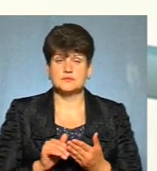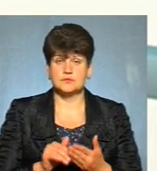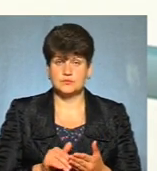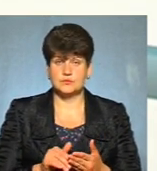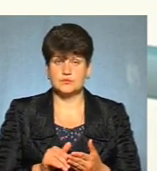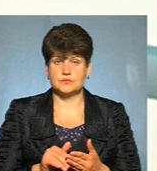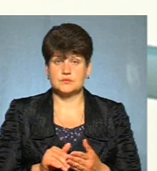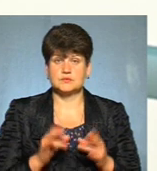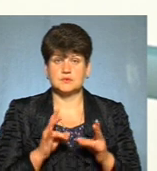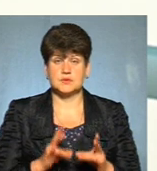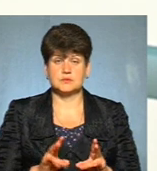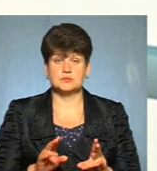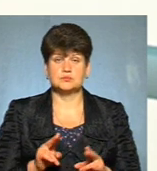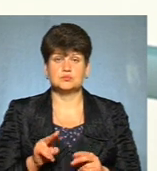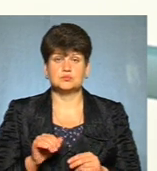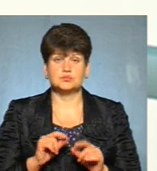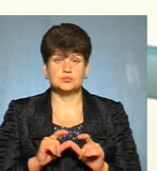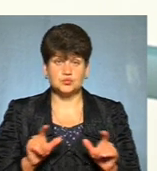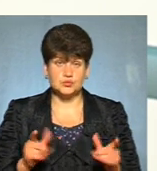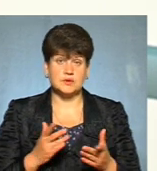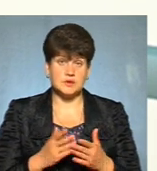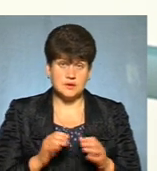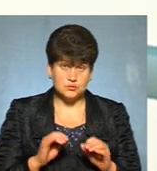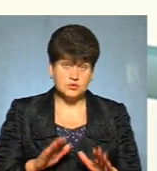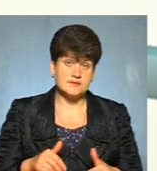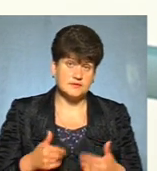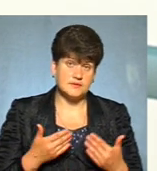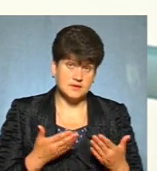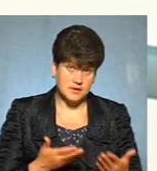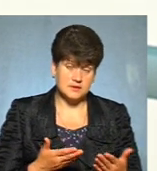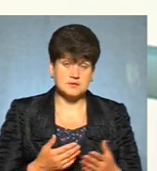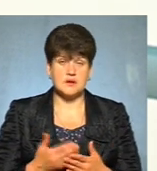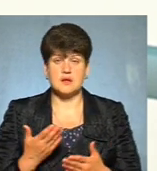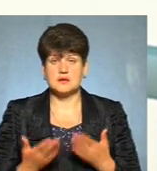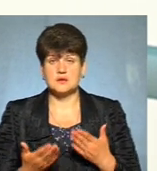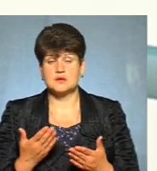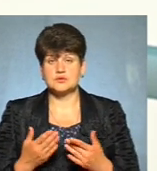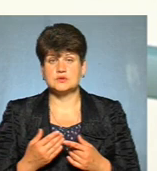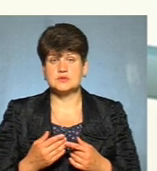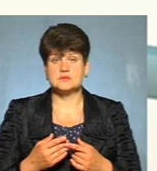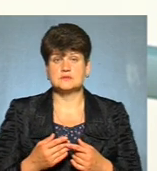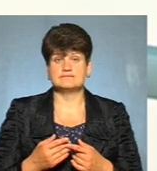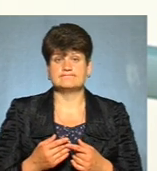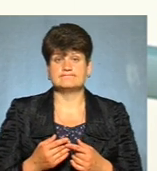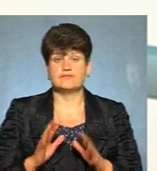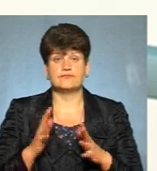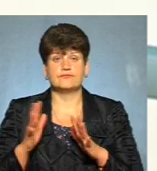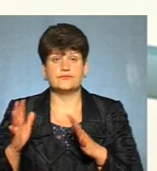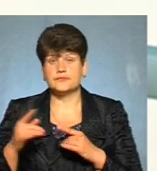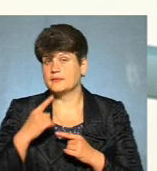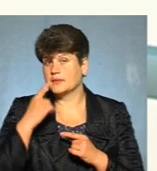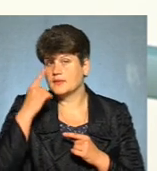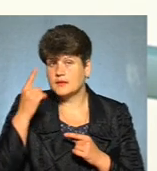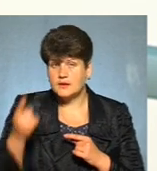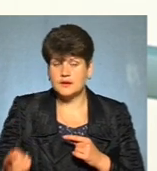до травмпункту. Якщо у вас є така можливість, звертайтеся. Але якщо це десь в поході, десь дуже